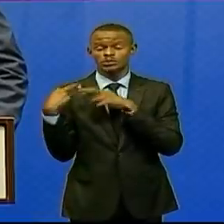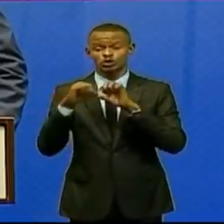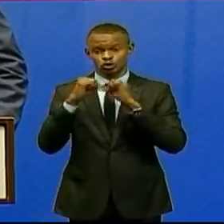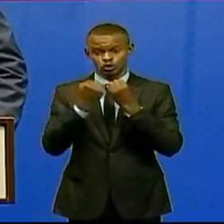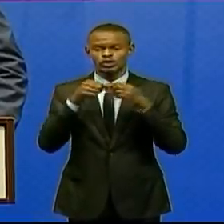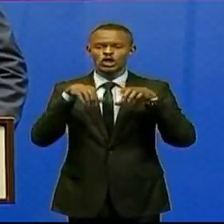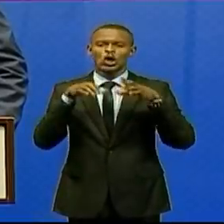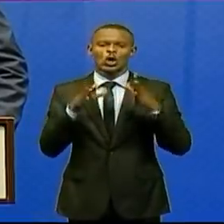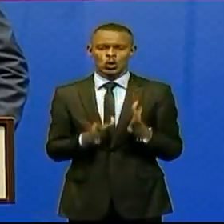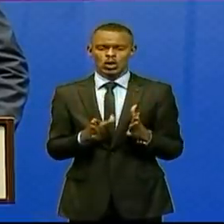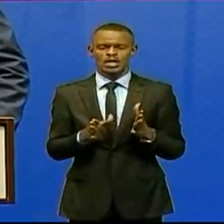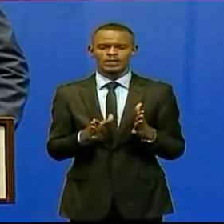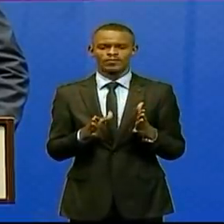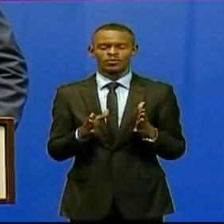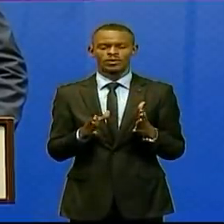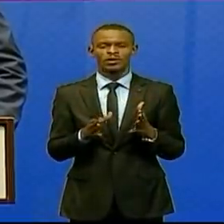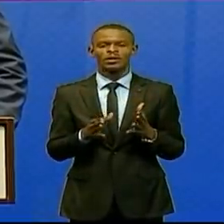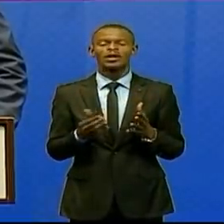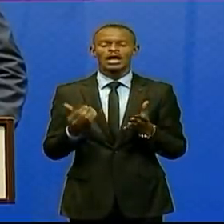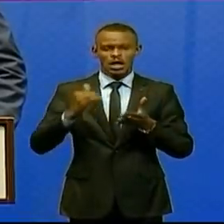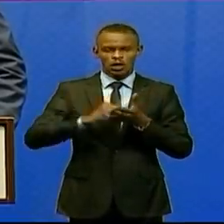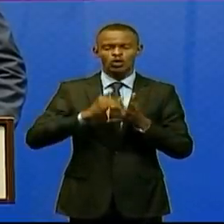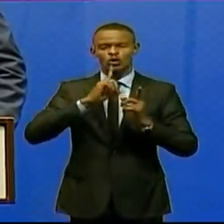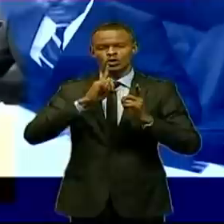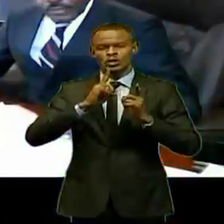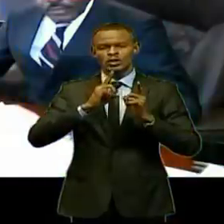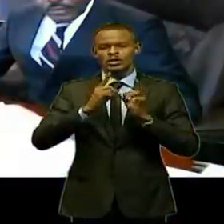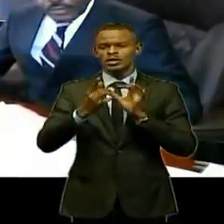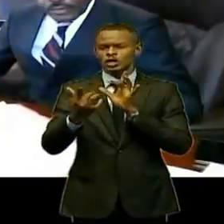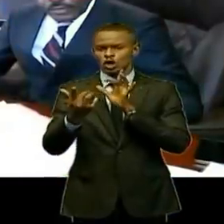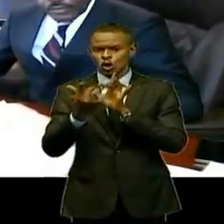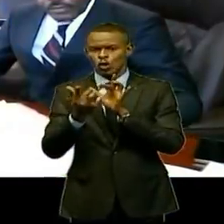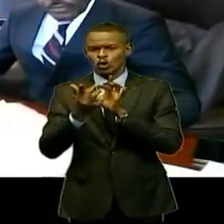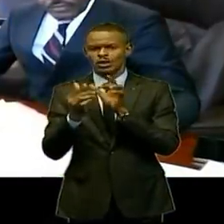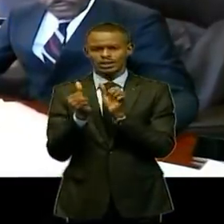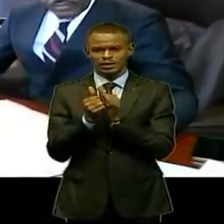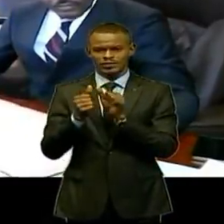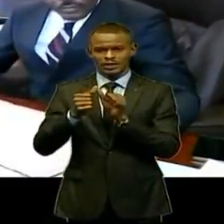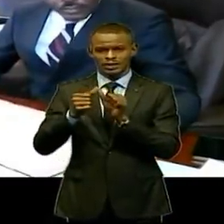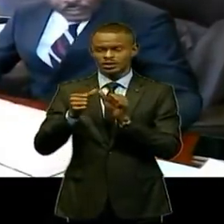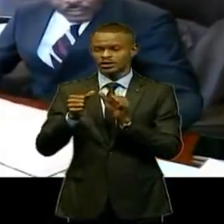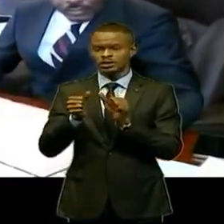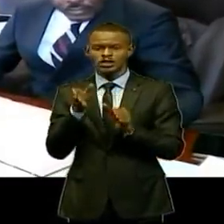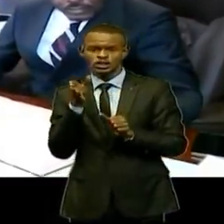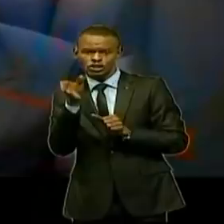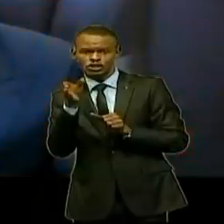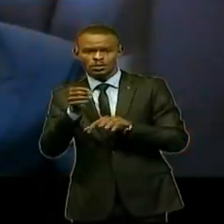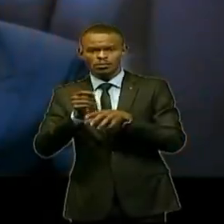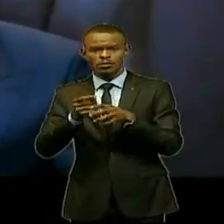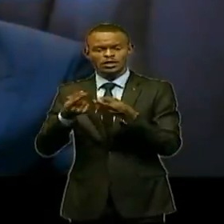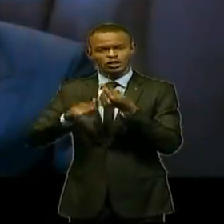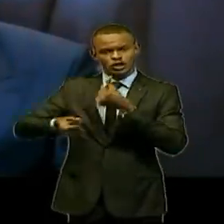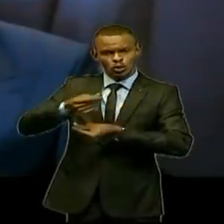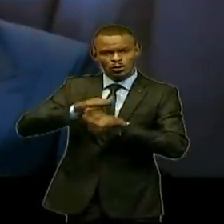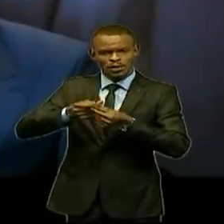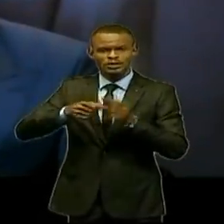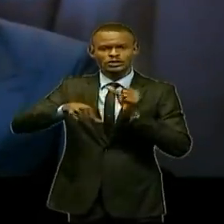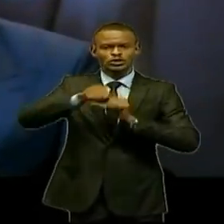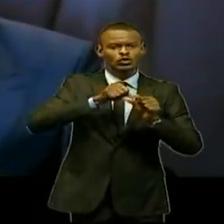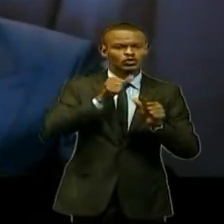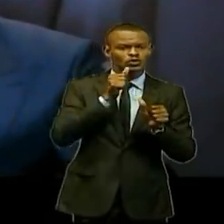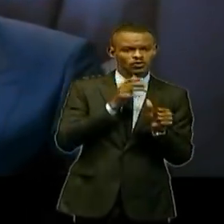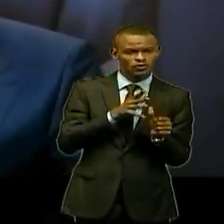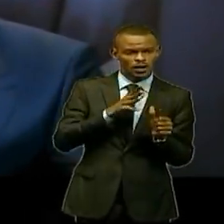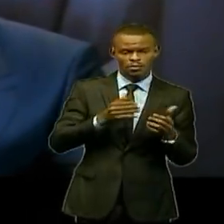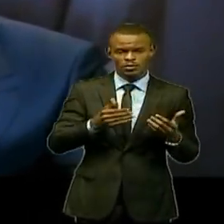pris avec les chambres de commerce, les associations des femmes et des jeunes entrepreneurs,